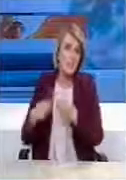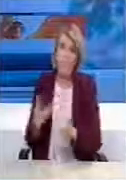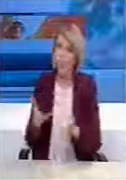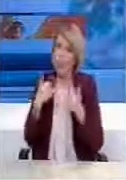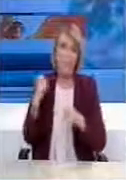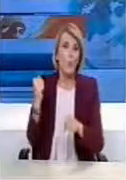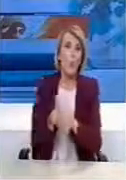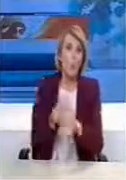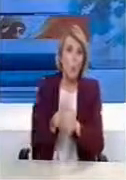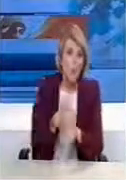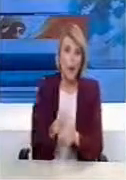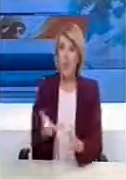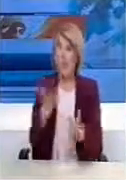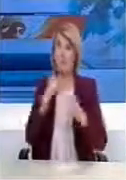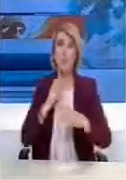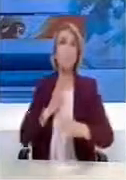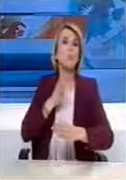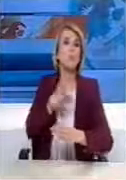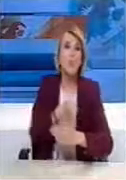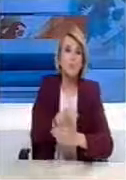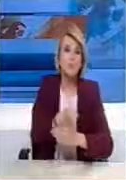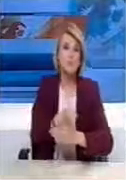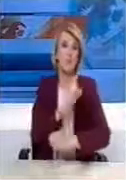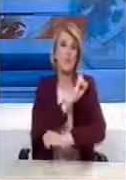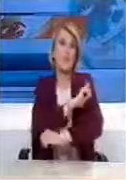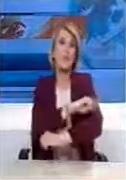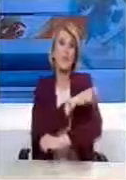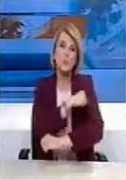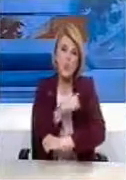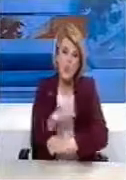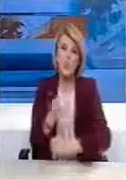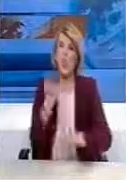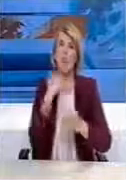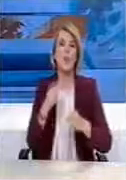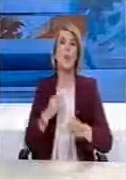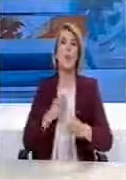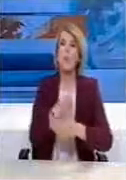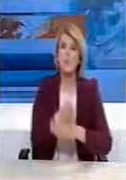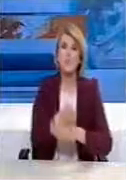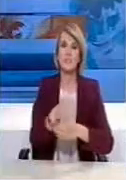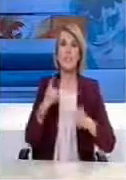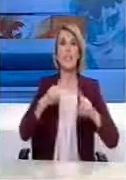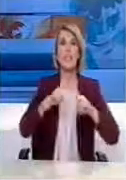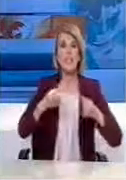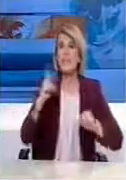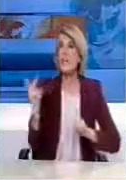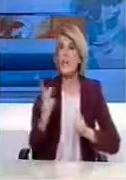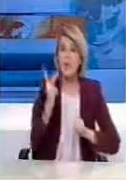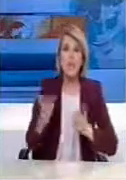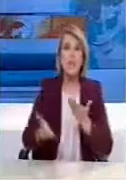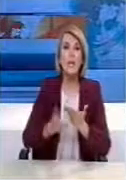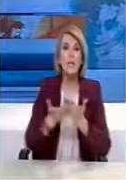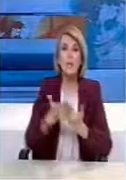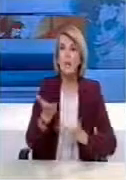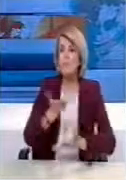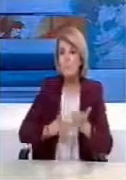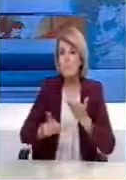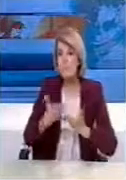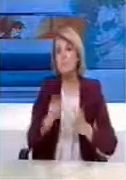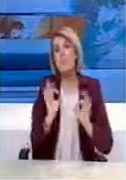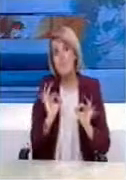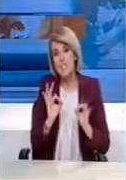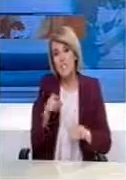σε κοινωνικές παροχές, οι οποίες συχνά γίνονται και δυσκολότερες με τα μέτρα της απομόνωσης. Φυσικά και οι Ρωμά δεν μπορούν να είναι